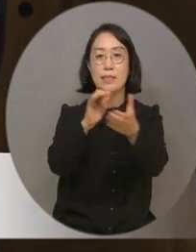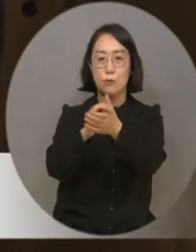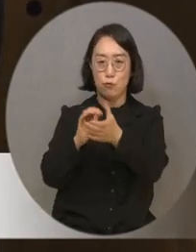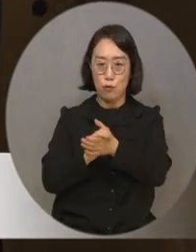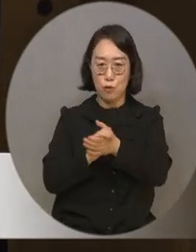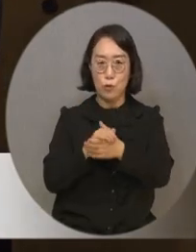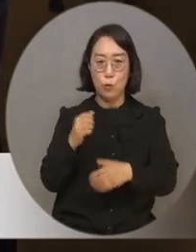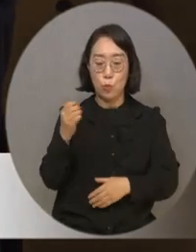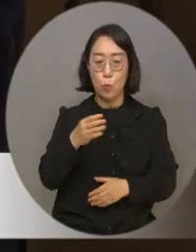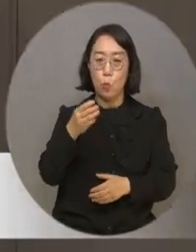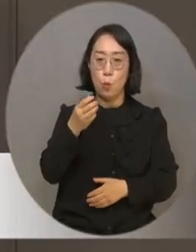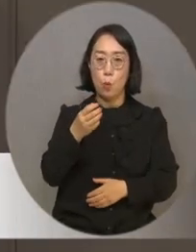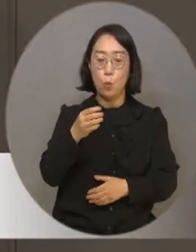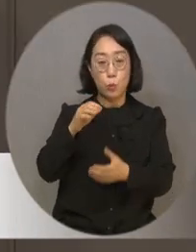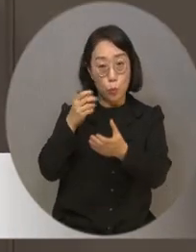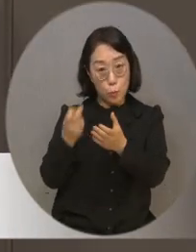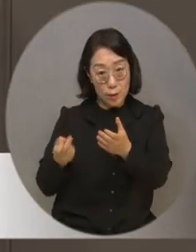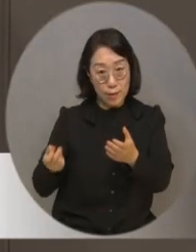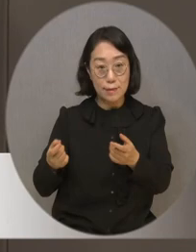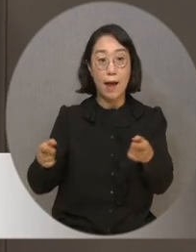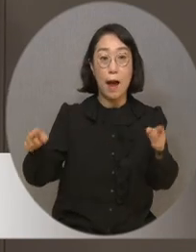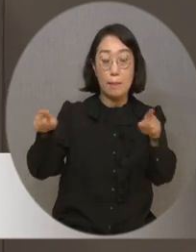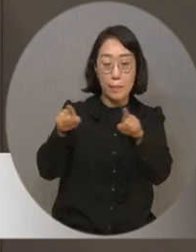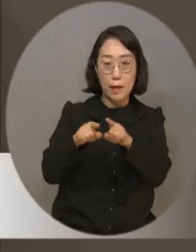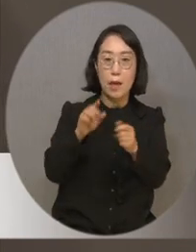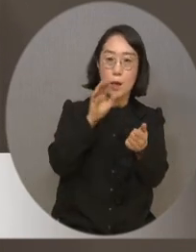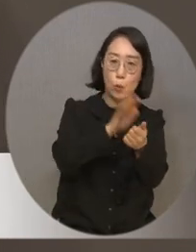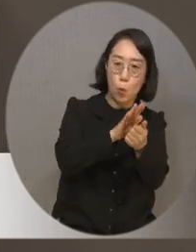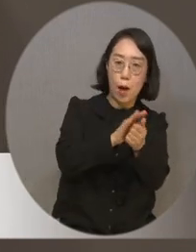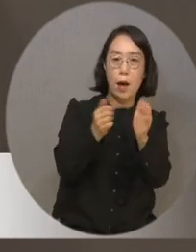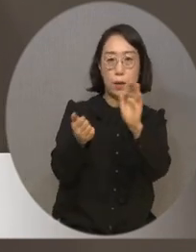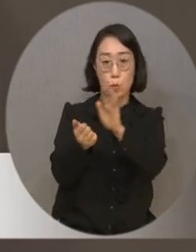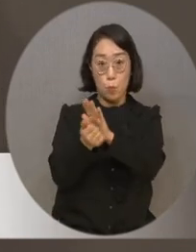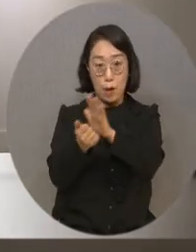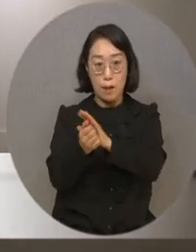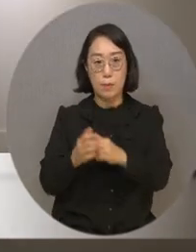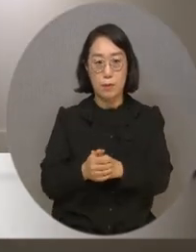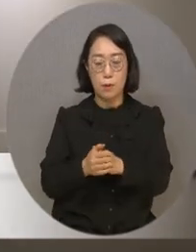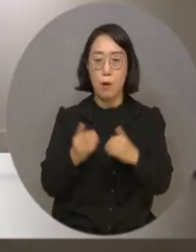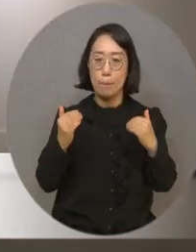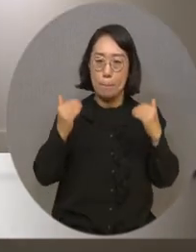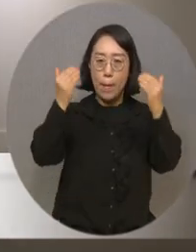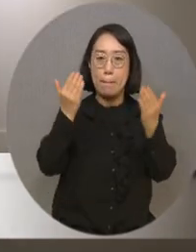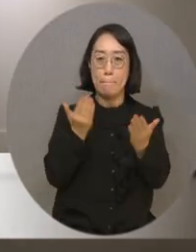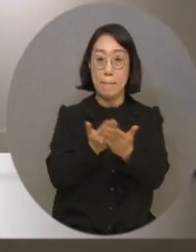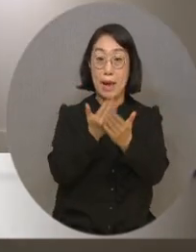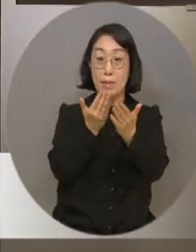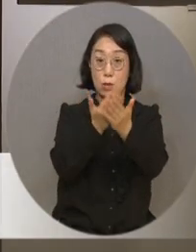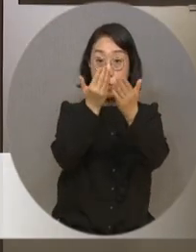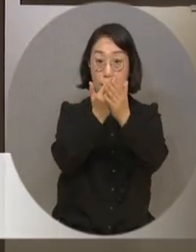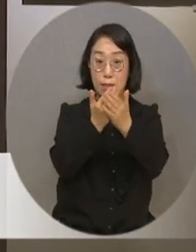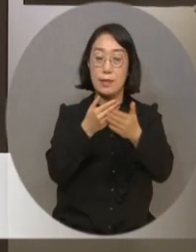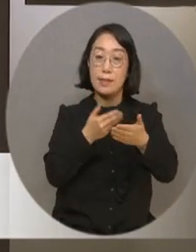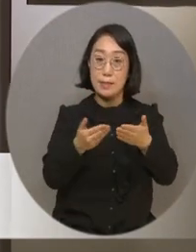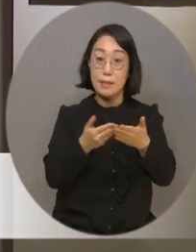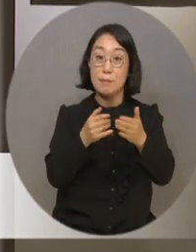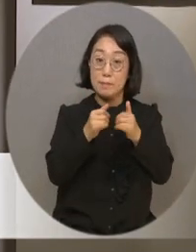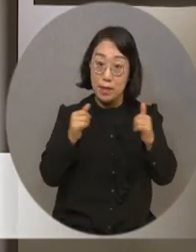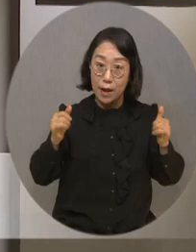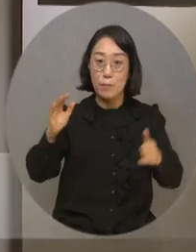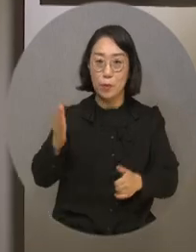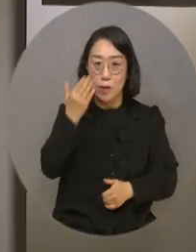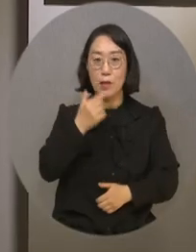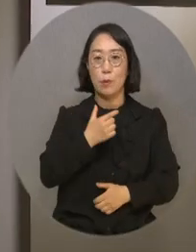다른 뭐 동생들 함께 서로 도와가면서 성장하는 그런 작가가